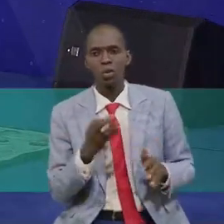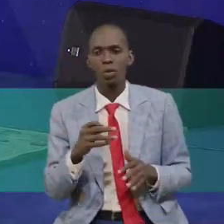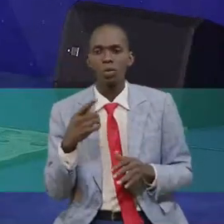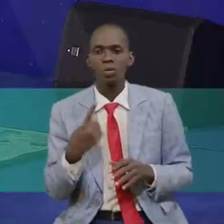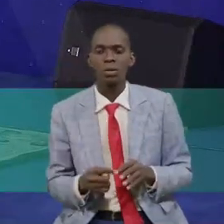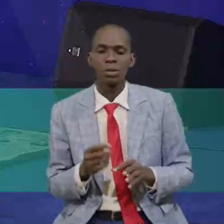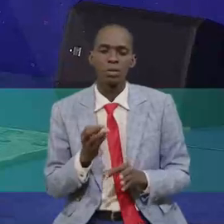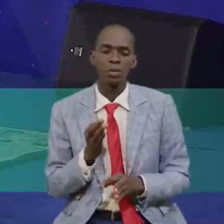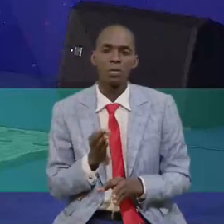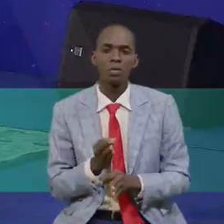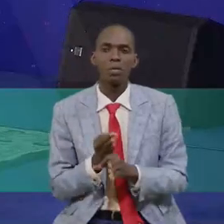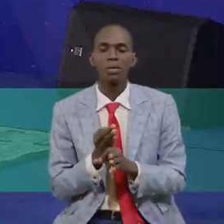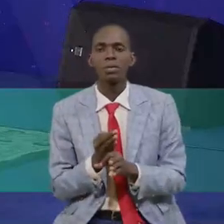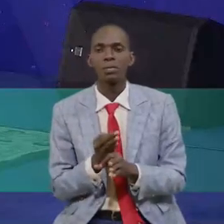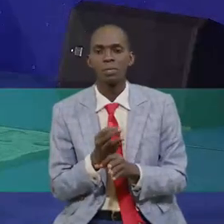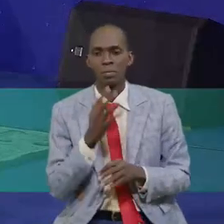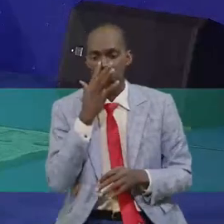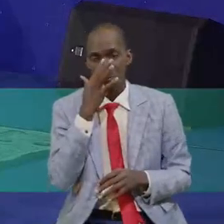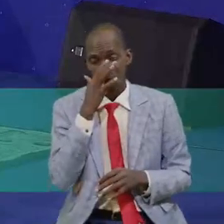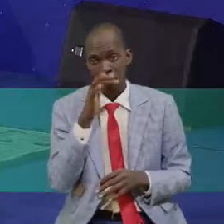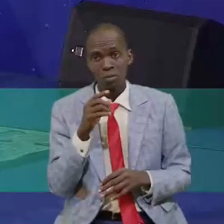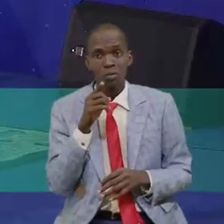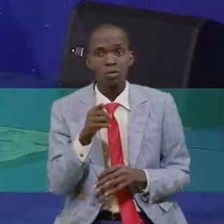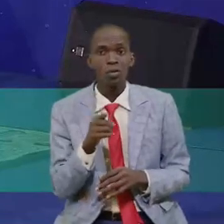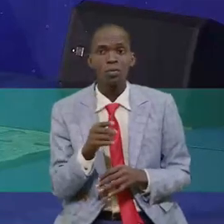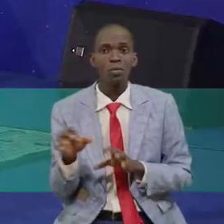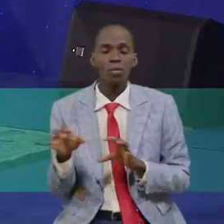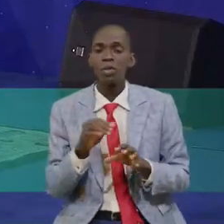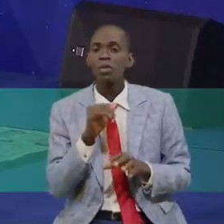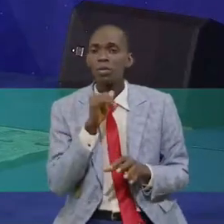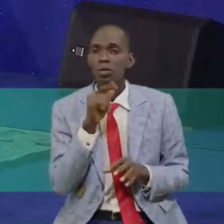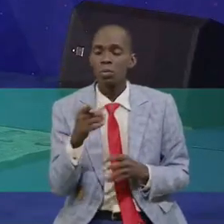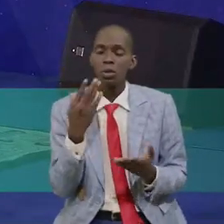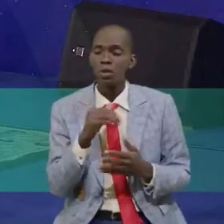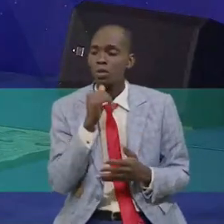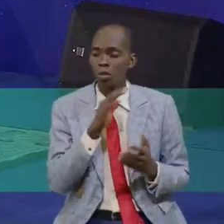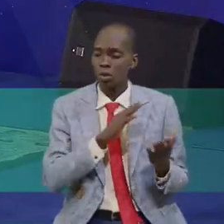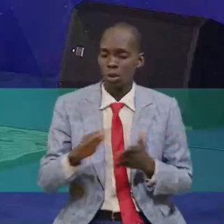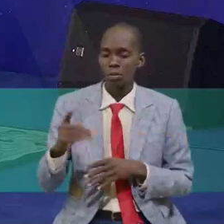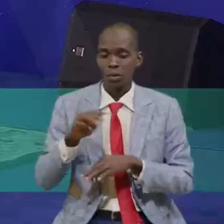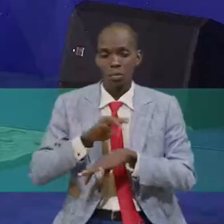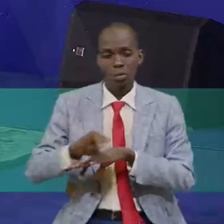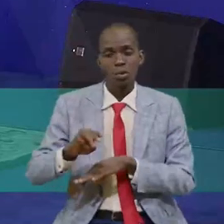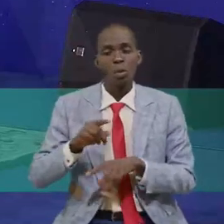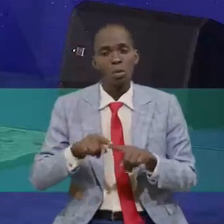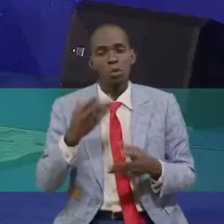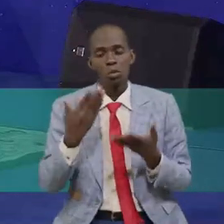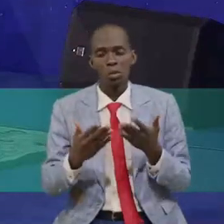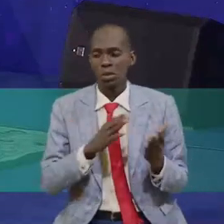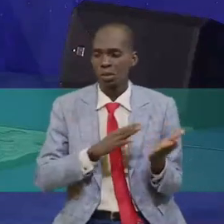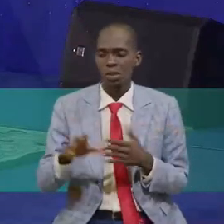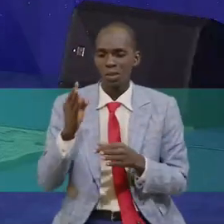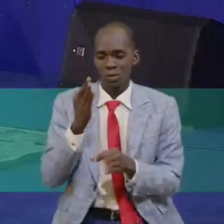L'abandon fatal de la foi. Vous pouvez ne pas abandonner le ministère, mais si vous abandonnez la foi du ministère,